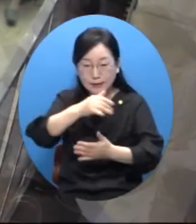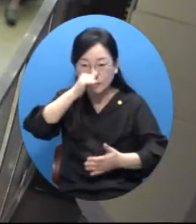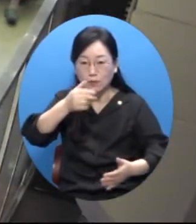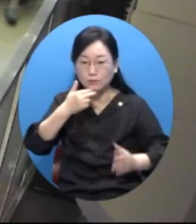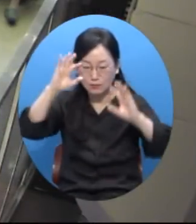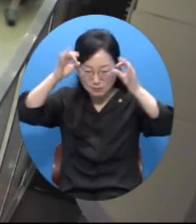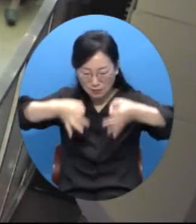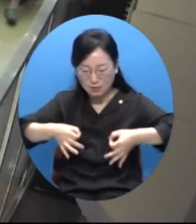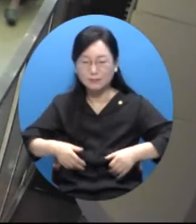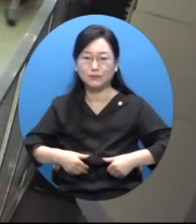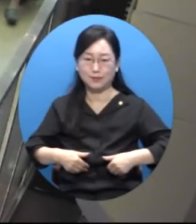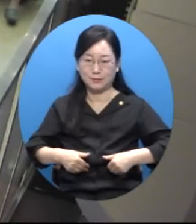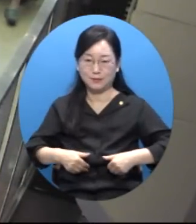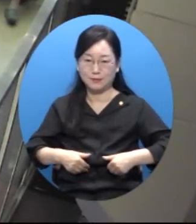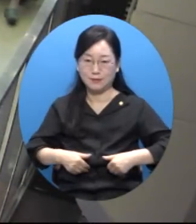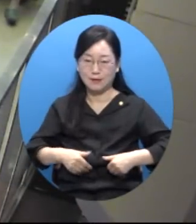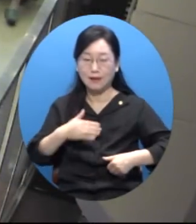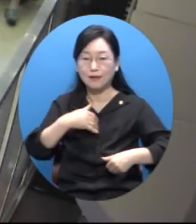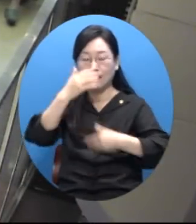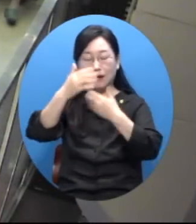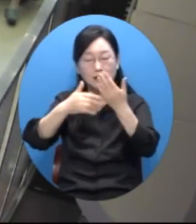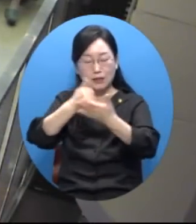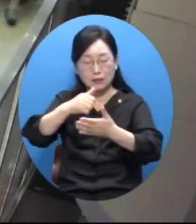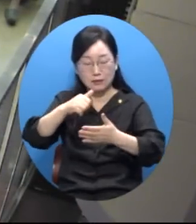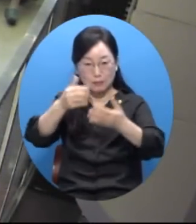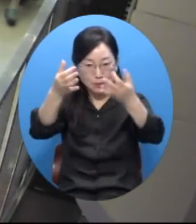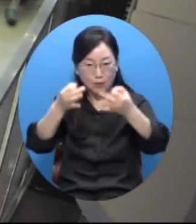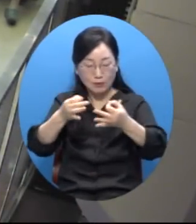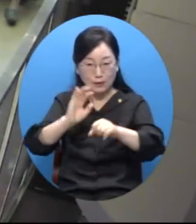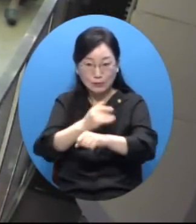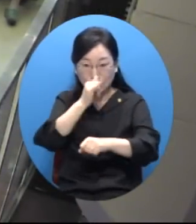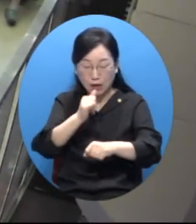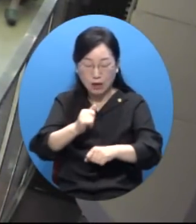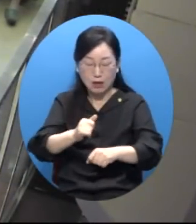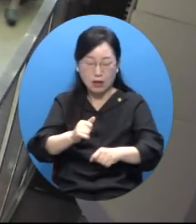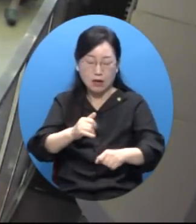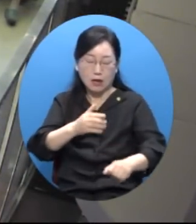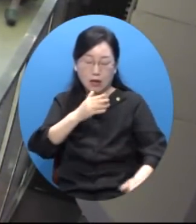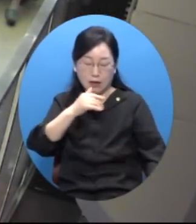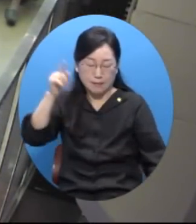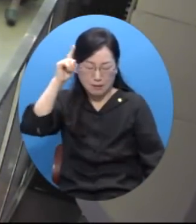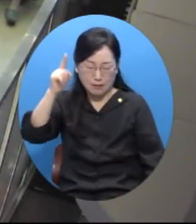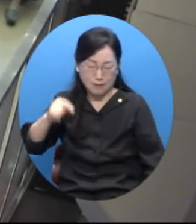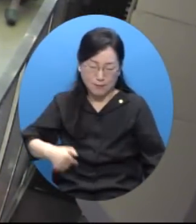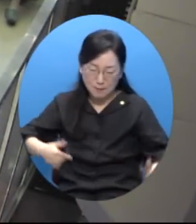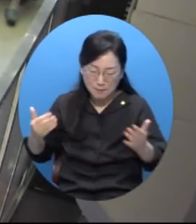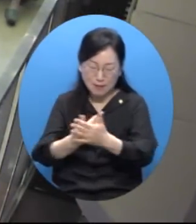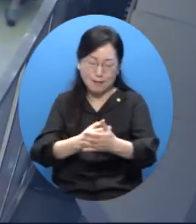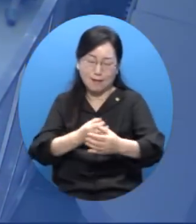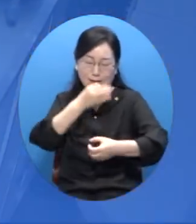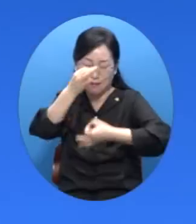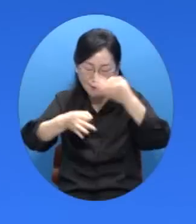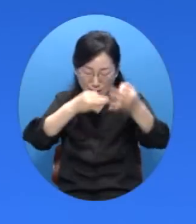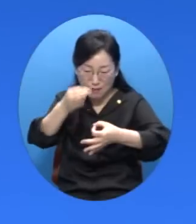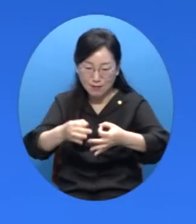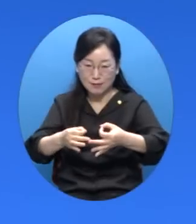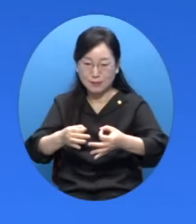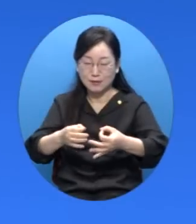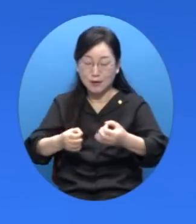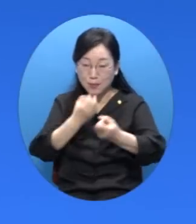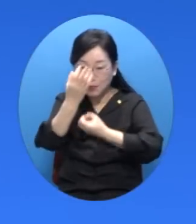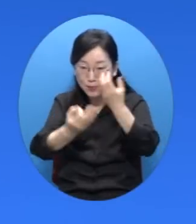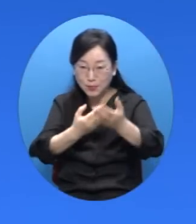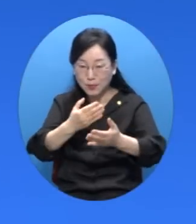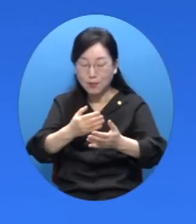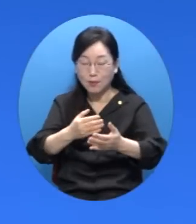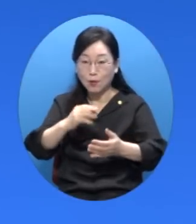되는 것입니다. 그래서 내가 하나님 앞에 잘못된 것이 있으면 철저하게 통해 잡아가고 회개하고 기다려 돌아 나올 때 우리가